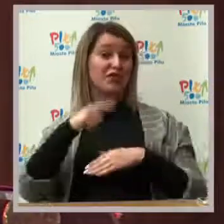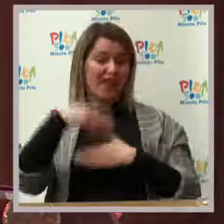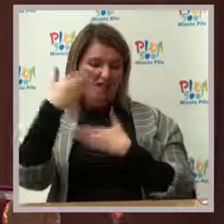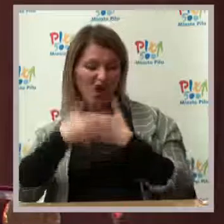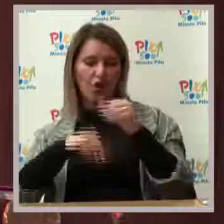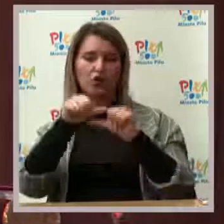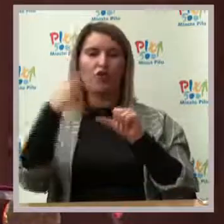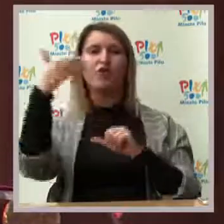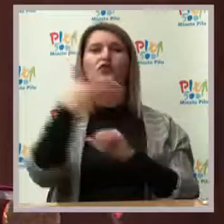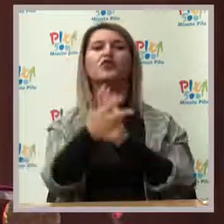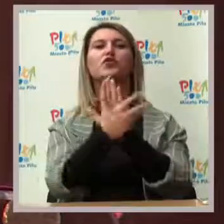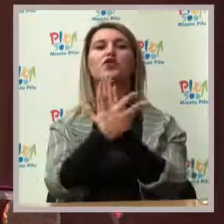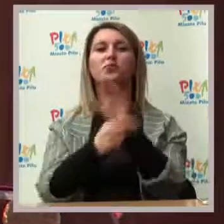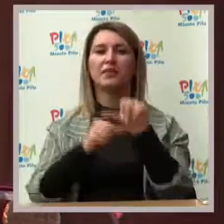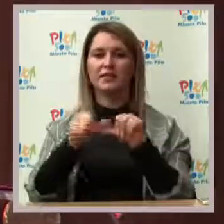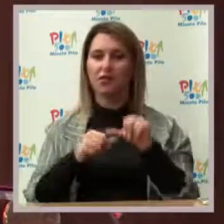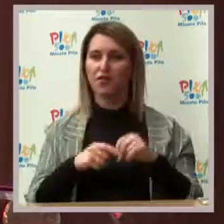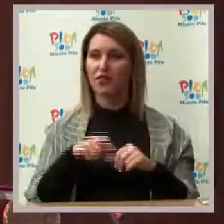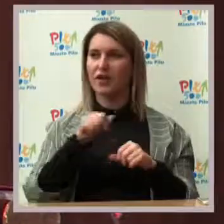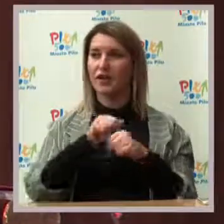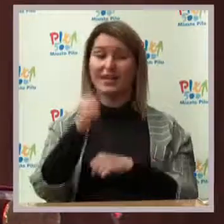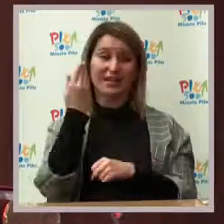2018, kończący ten